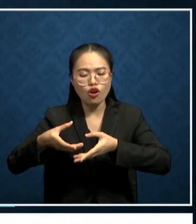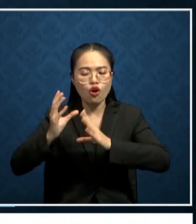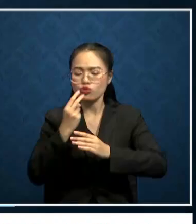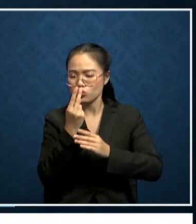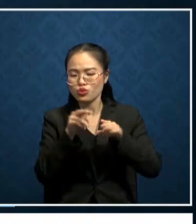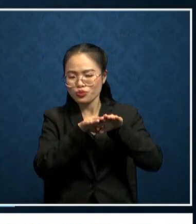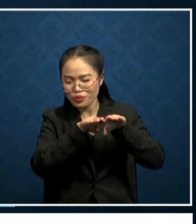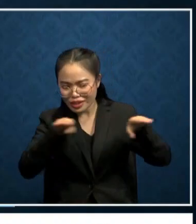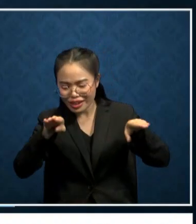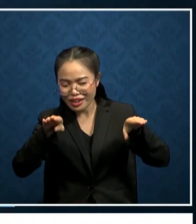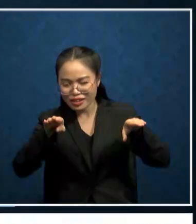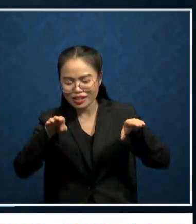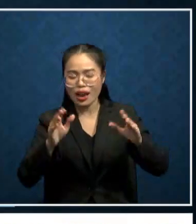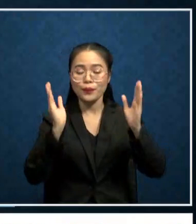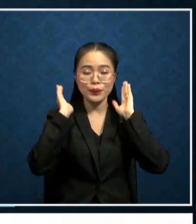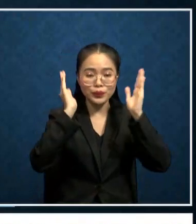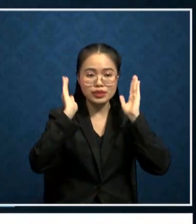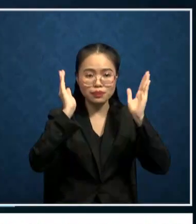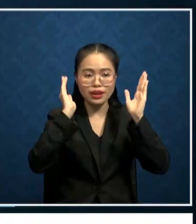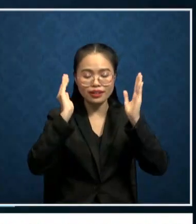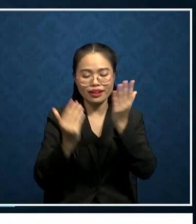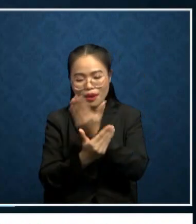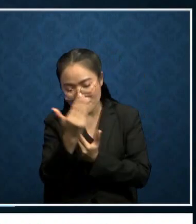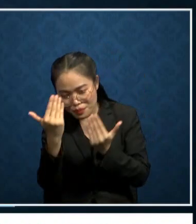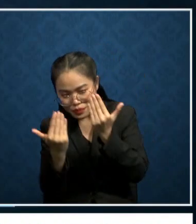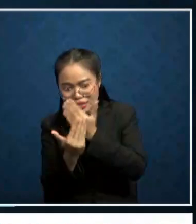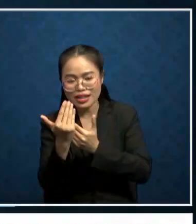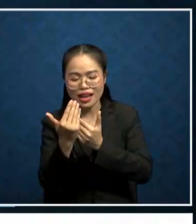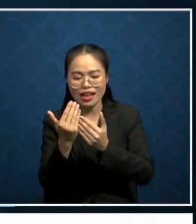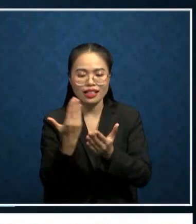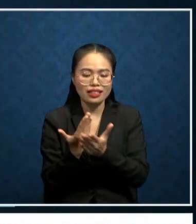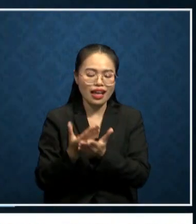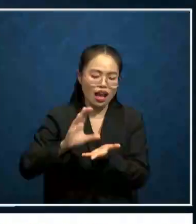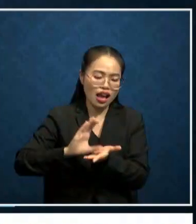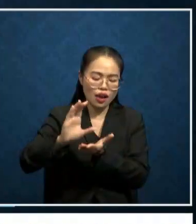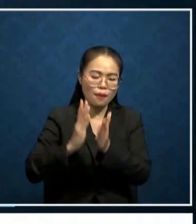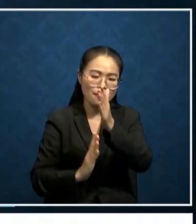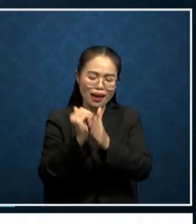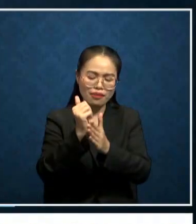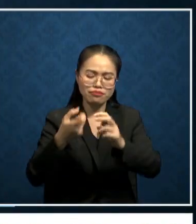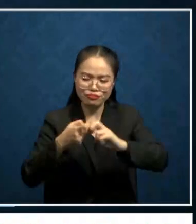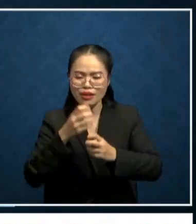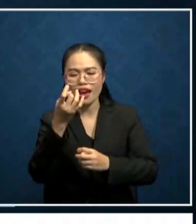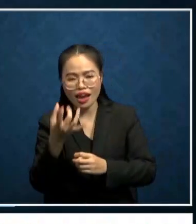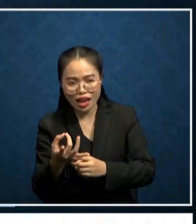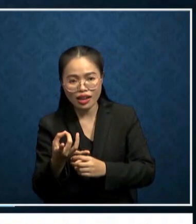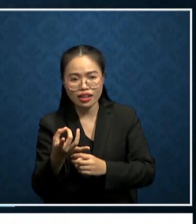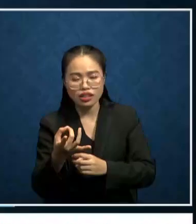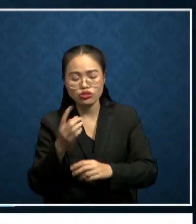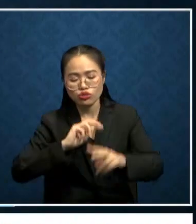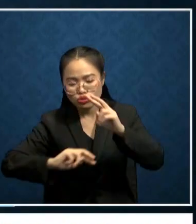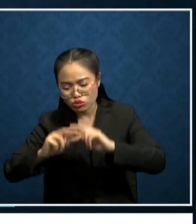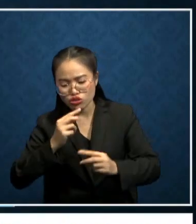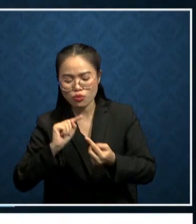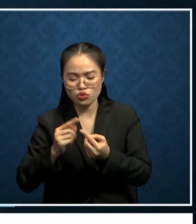เกณฑ์เงื่อนไขการประชาสัมพันธ์นะครับแลการพิจารณาอนุมัติโครงการมีปัญหาอุปสรรคหรือไม่อีกทั้งควรนำ